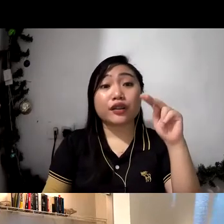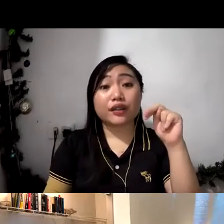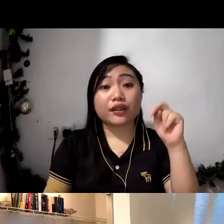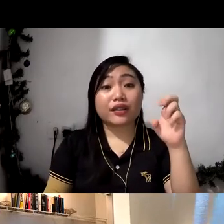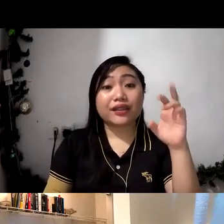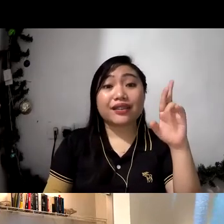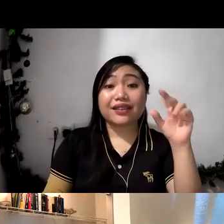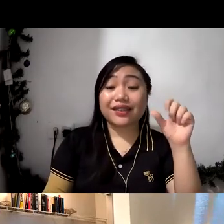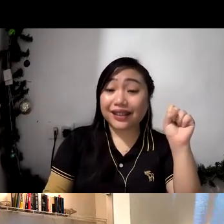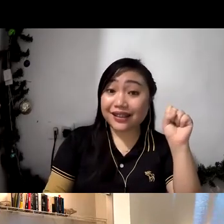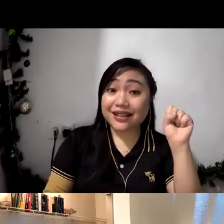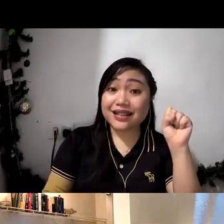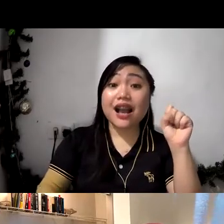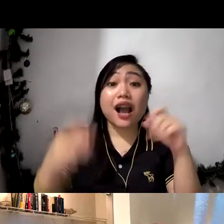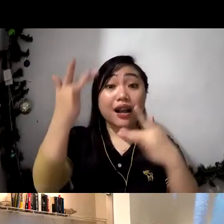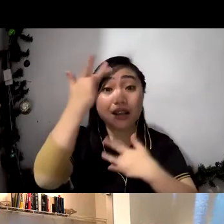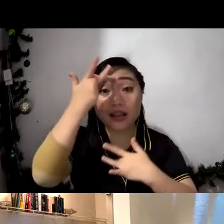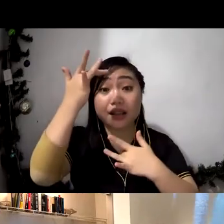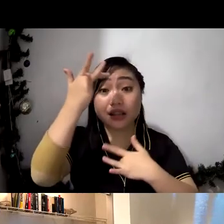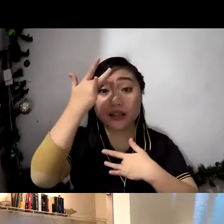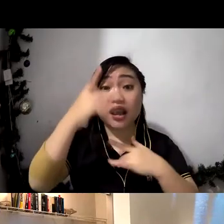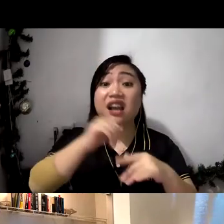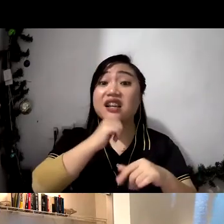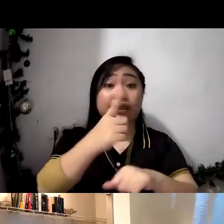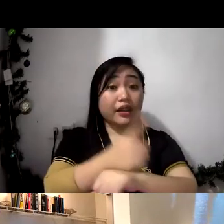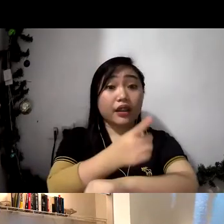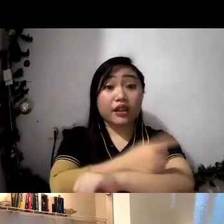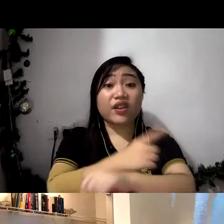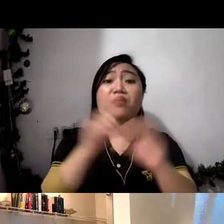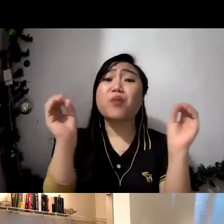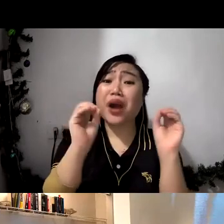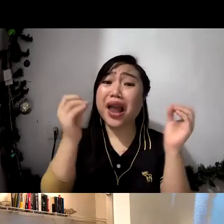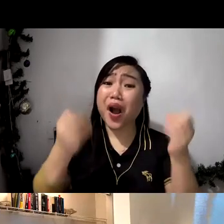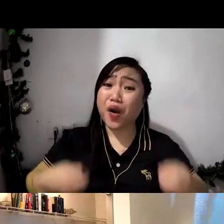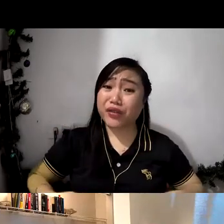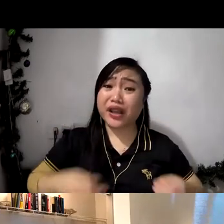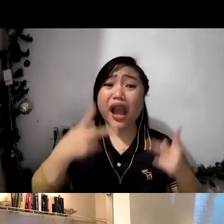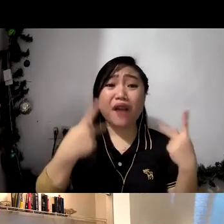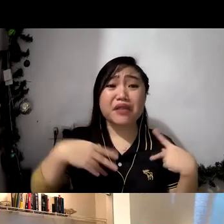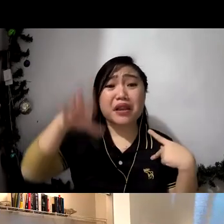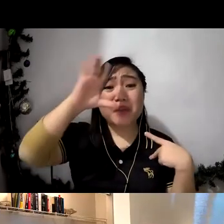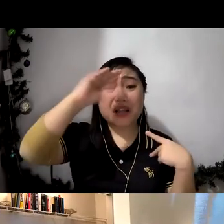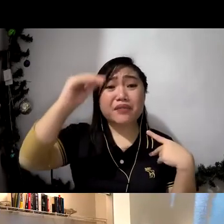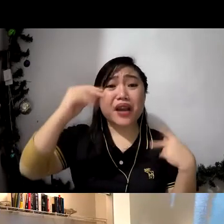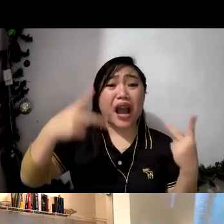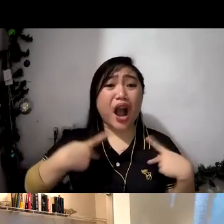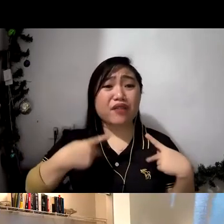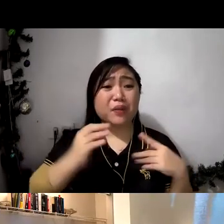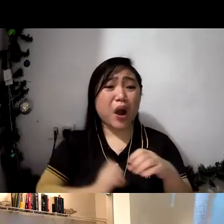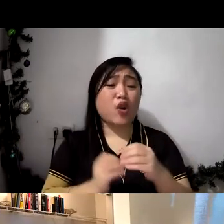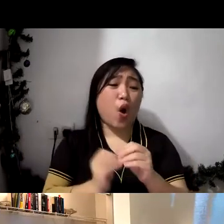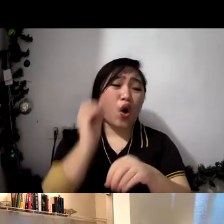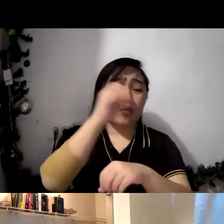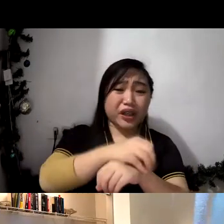sex chromosome siya na hindi na develop o wala siyang ovary, no. May mga lalaki naman, no, excess male